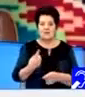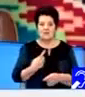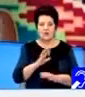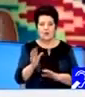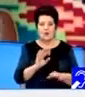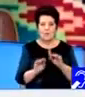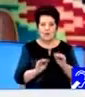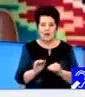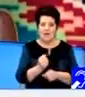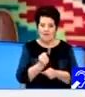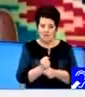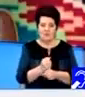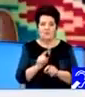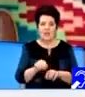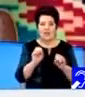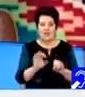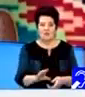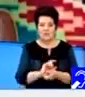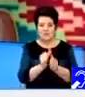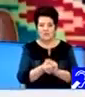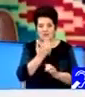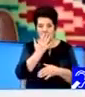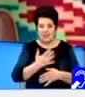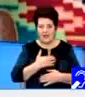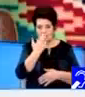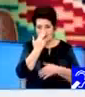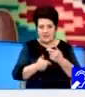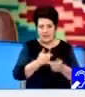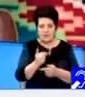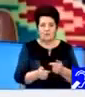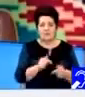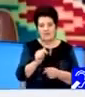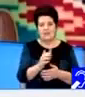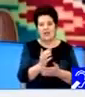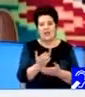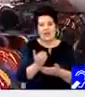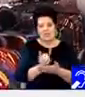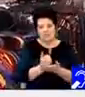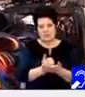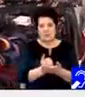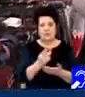promovează valorile naționale, dar au reușit să-și transforme dragostea pentru tradiție într-o sursă de existență.